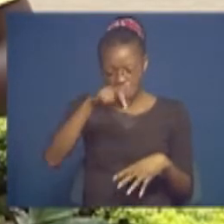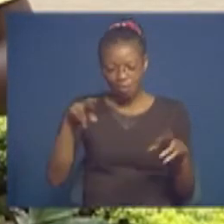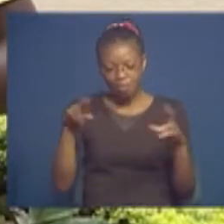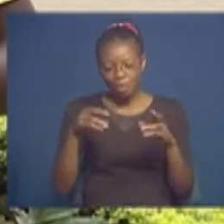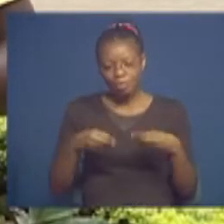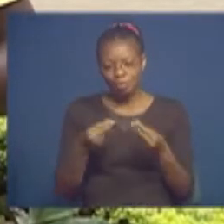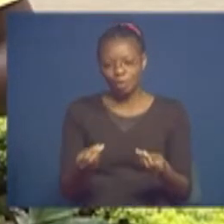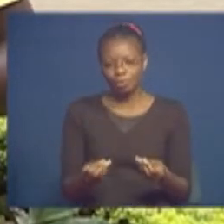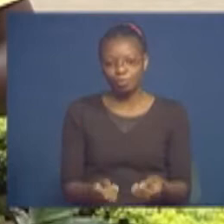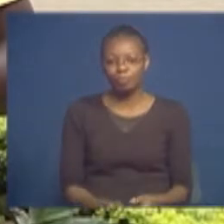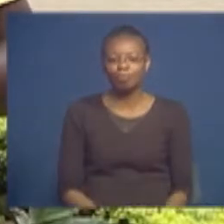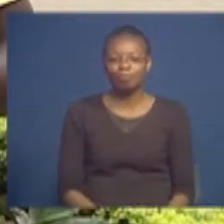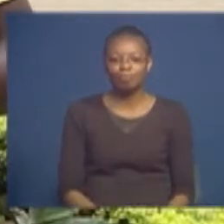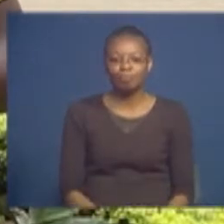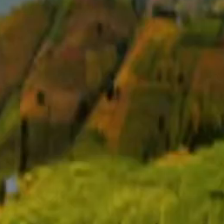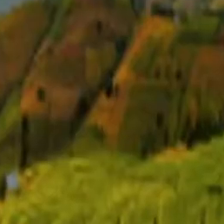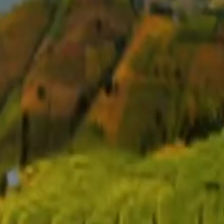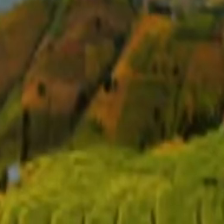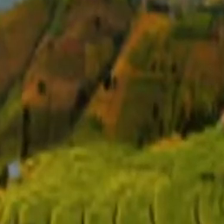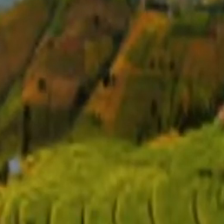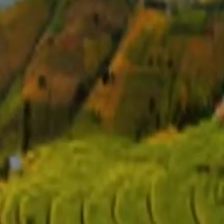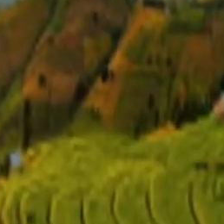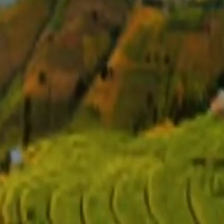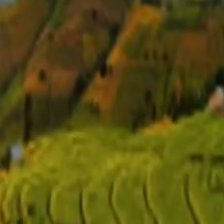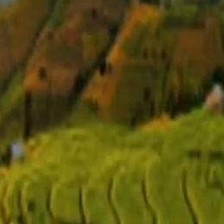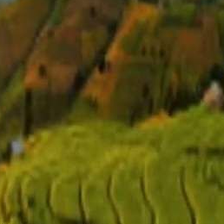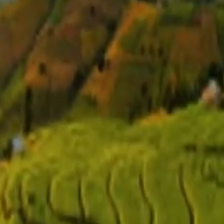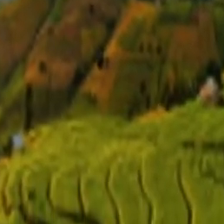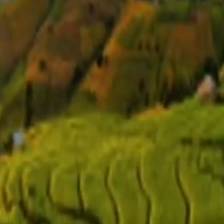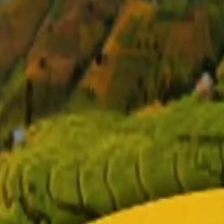wacha nipunge hewa. Usibanduke.